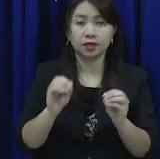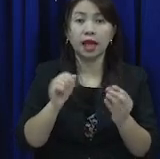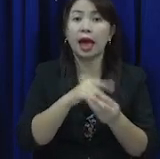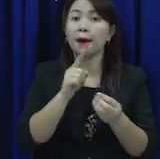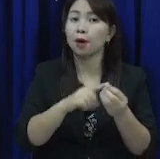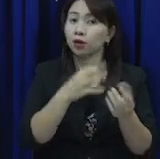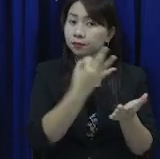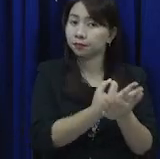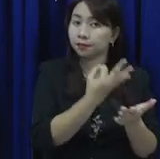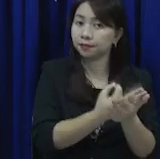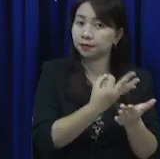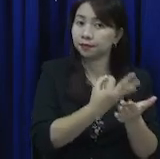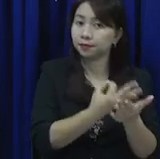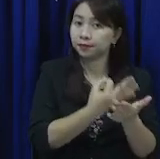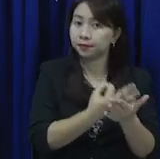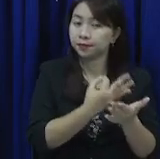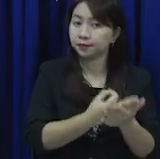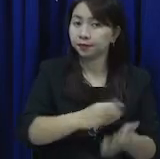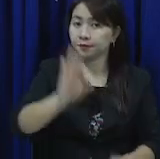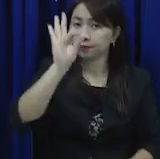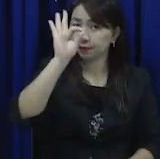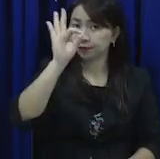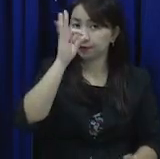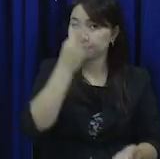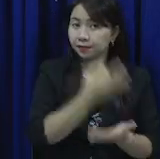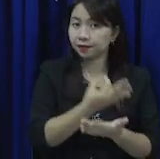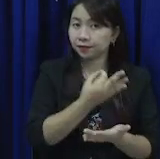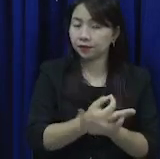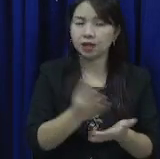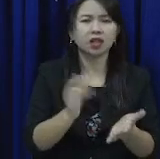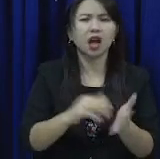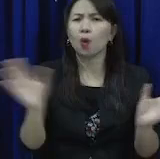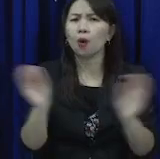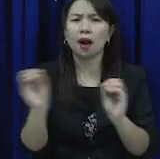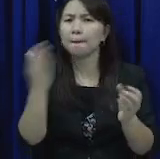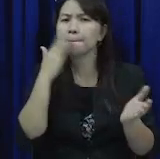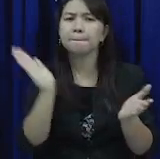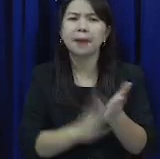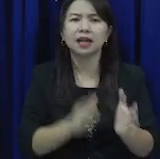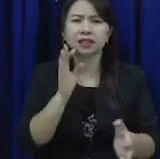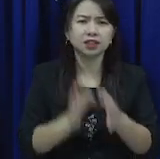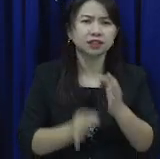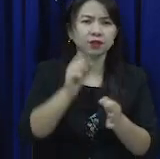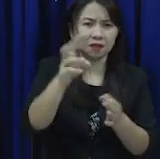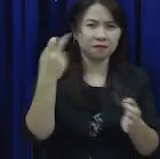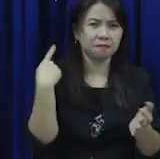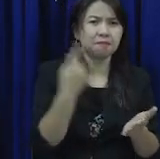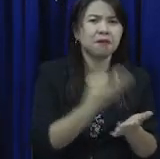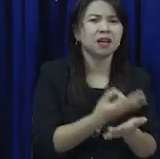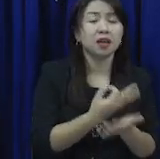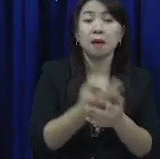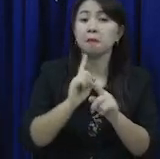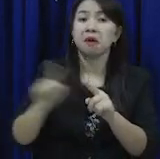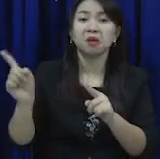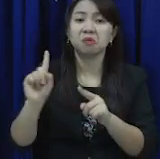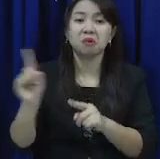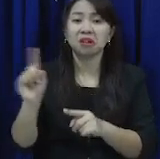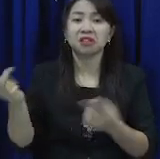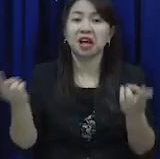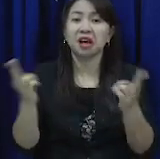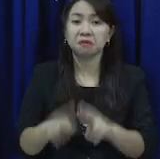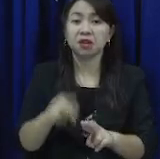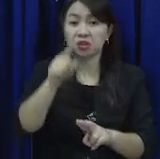matters young people you see walang masama sa pera pero anong nangyayari sa inyo young people napapamahal kayo sa